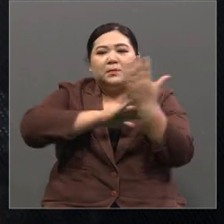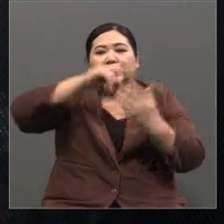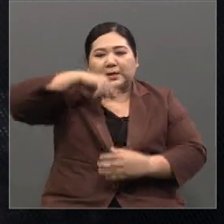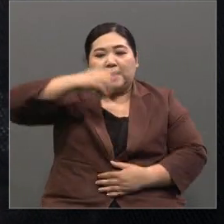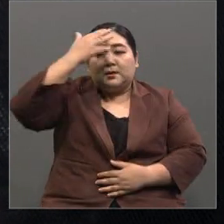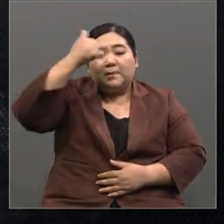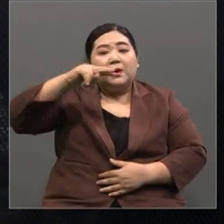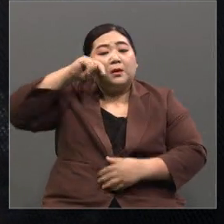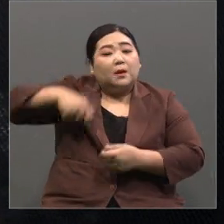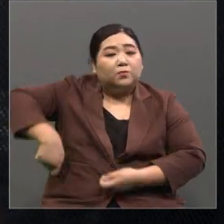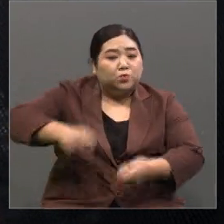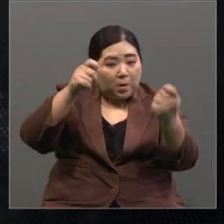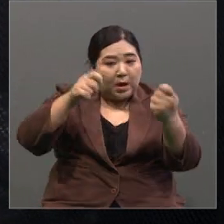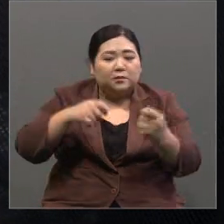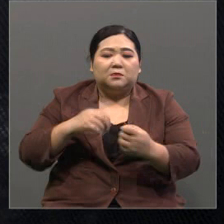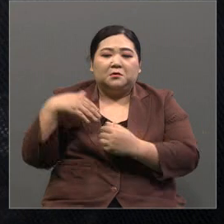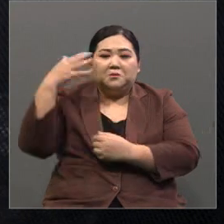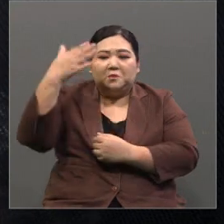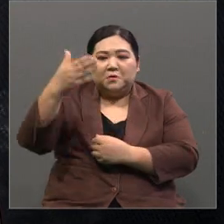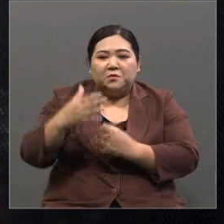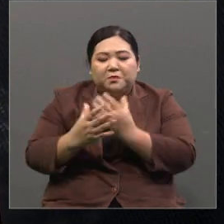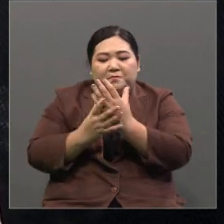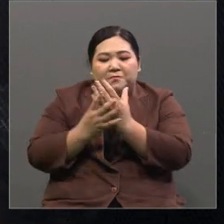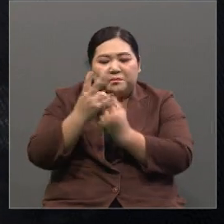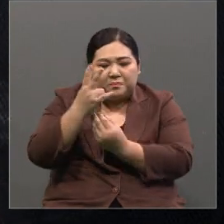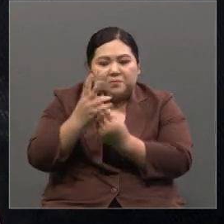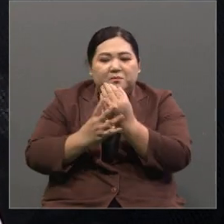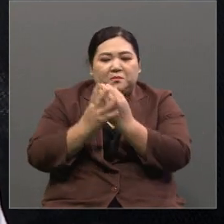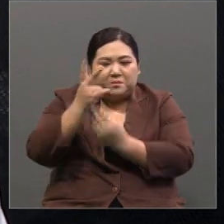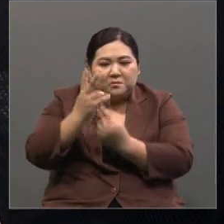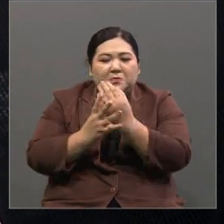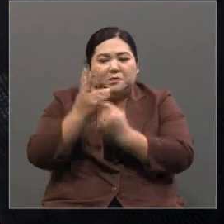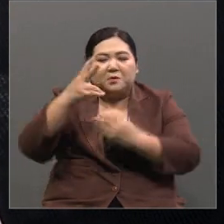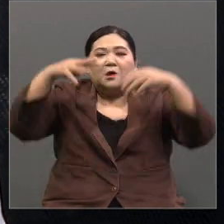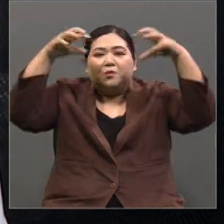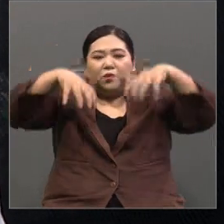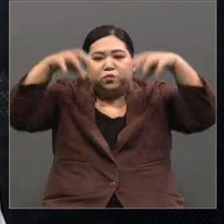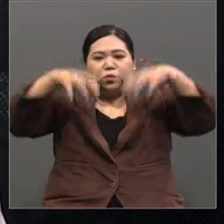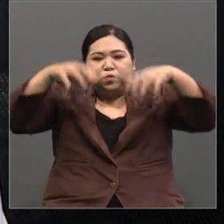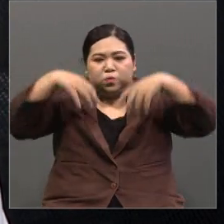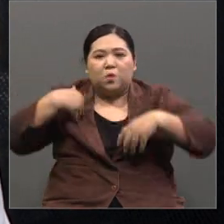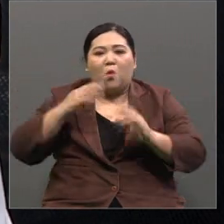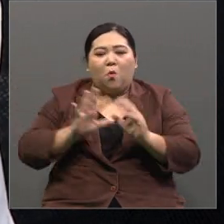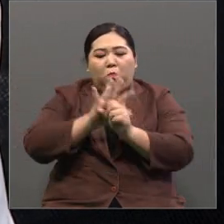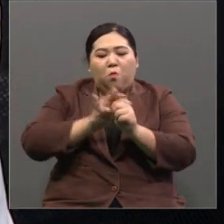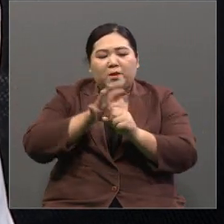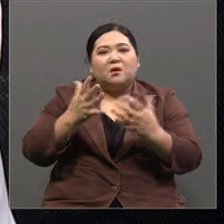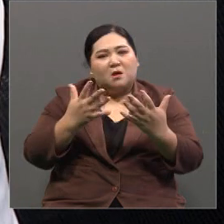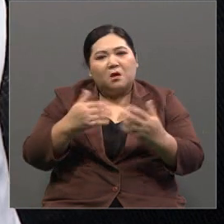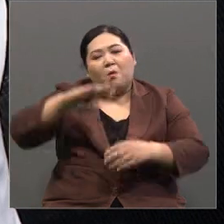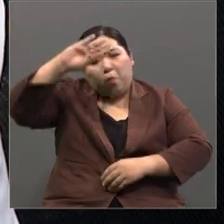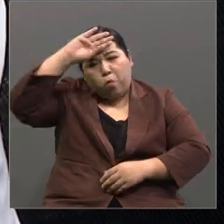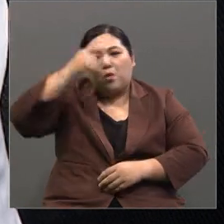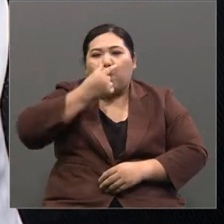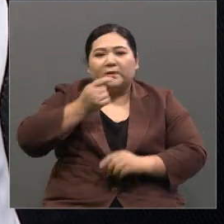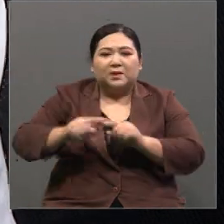สงกรานต์นะครับอีกไม่กี่สัปดาห์ก็จะเข้าสู่หน้าฝนก็จะเป็นช่วงที่มีผู้ป่วยเพิ่มขึ้นตามการคาดการณ์นะครับแล้วสถ